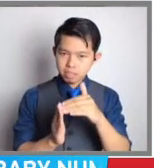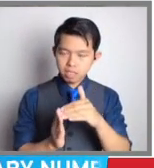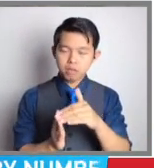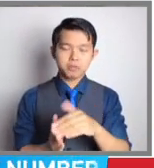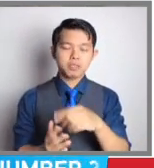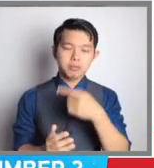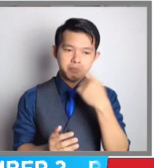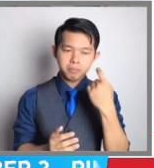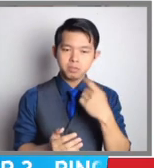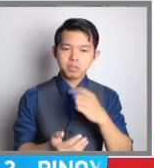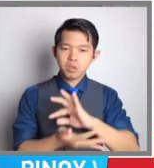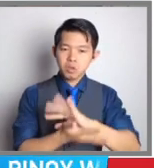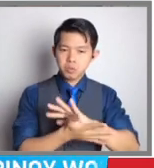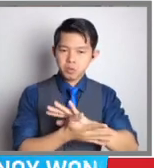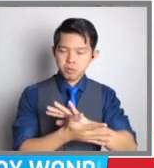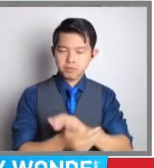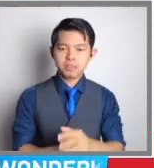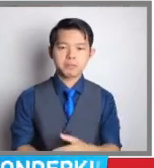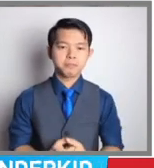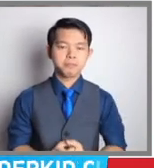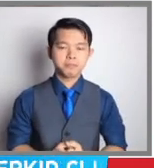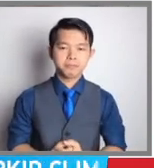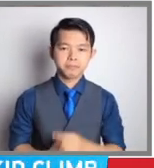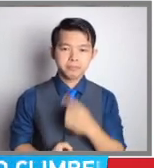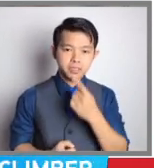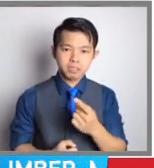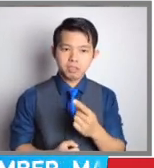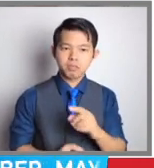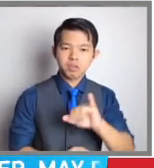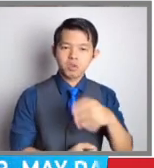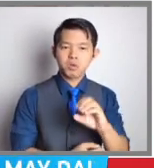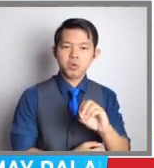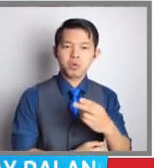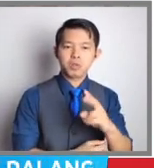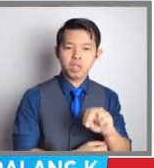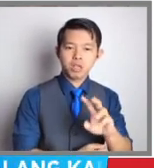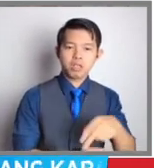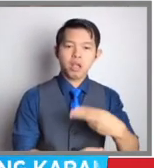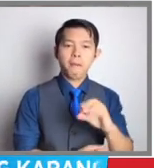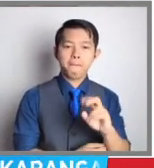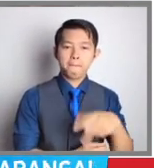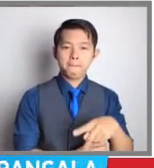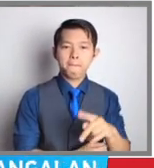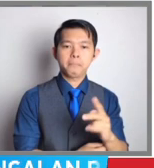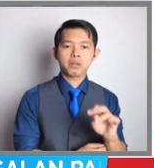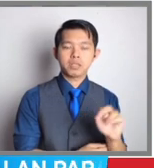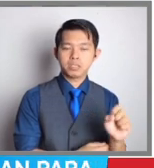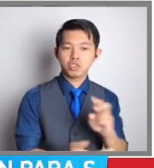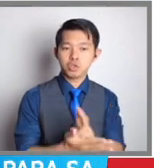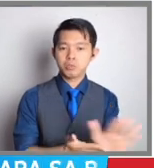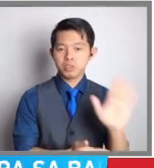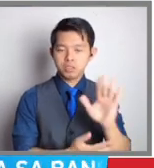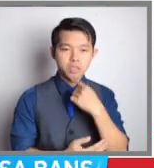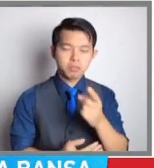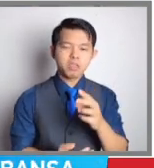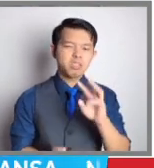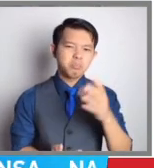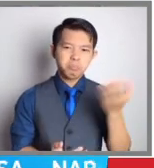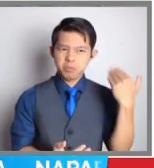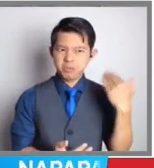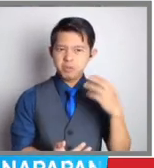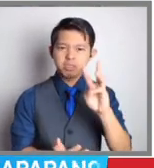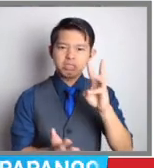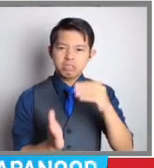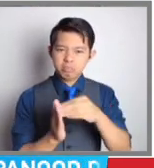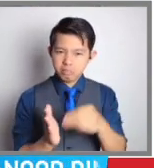huling tala ng Johns Hopkins University, as of 10 a.m., kabuang mahigit 6 million ang nasawi sa COVID. Dito